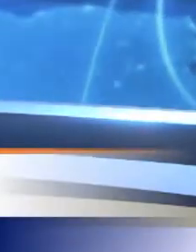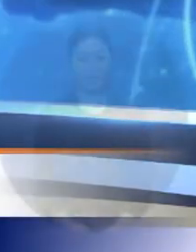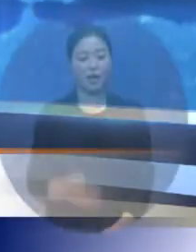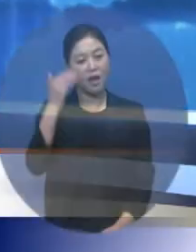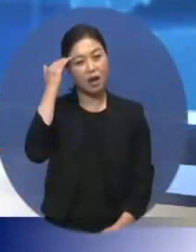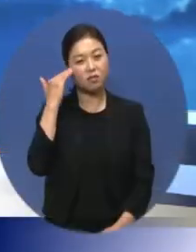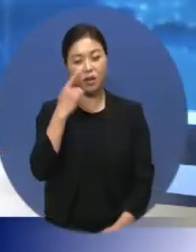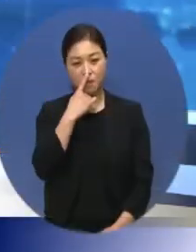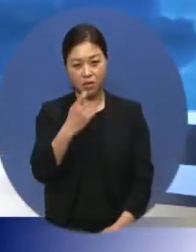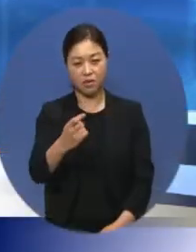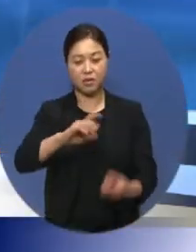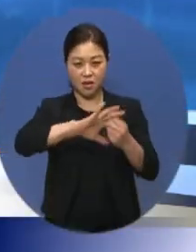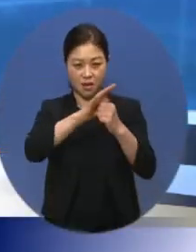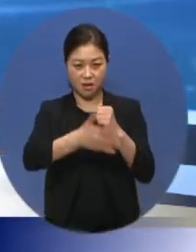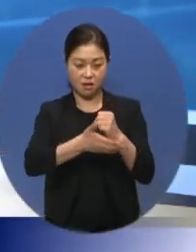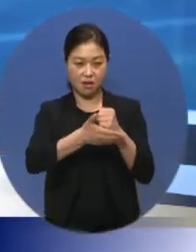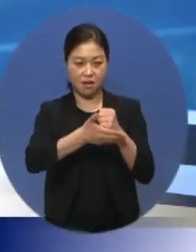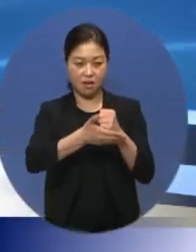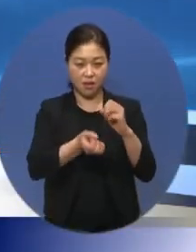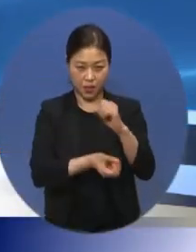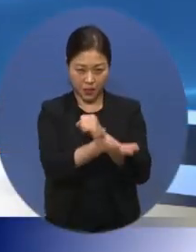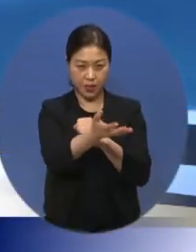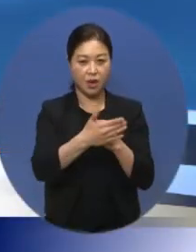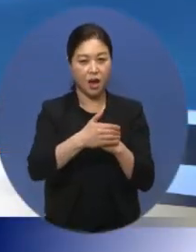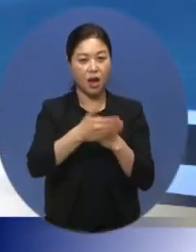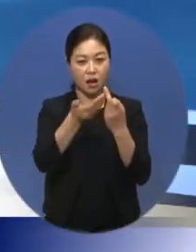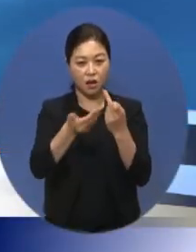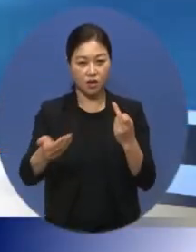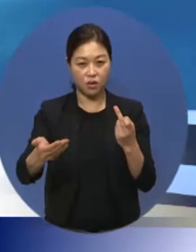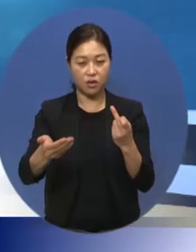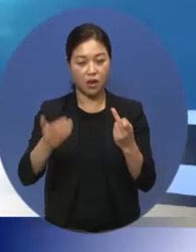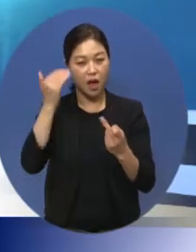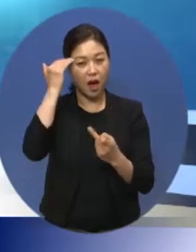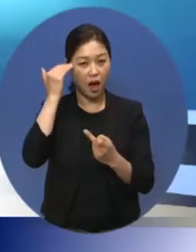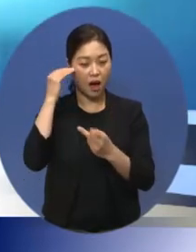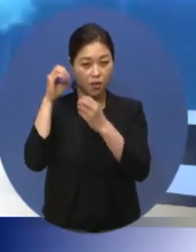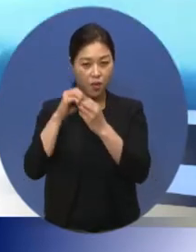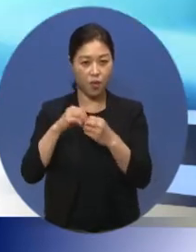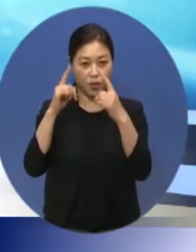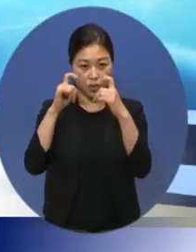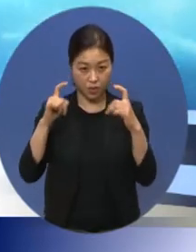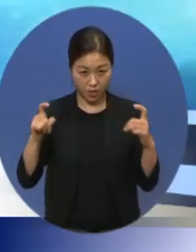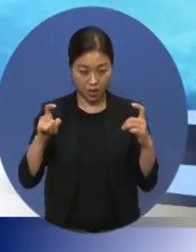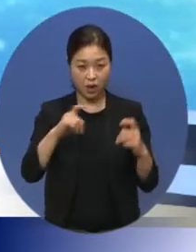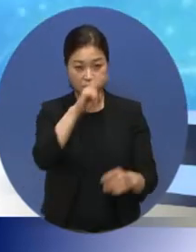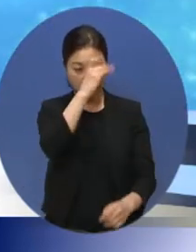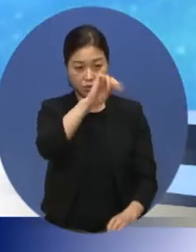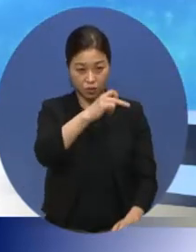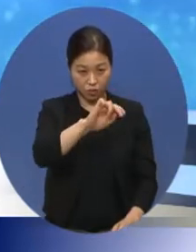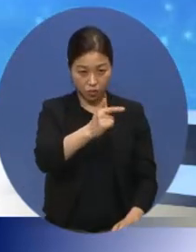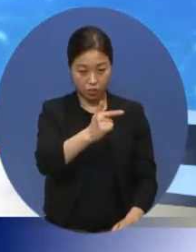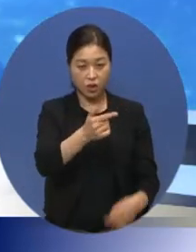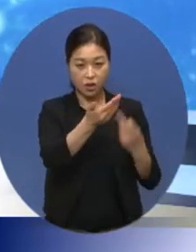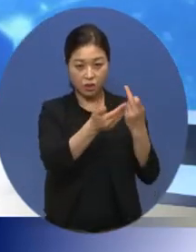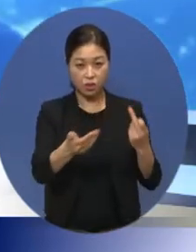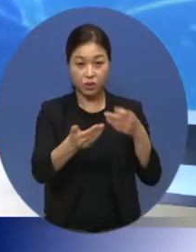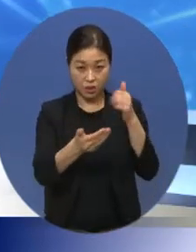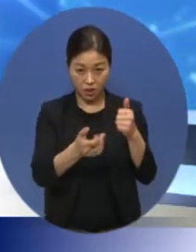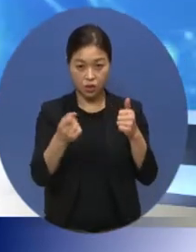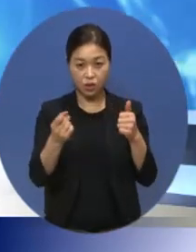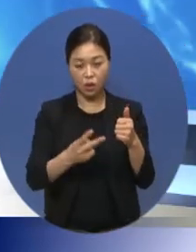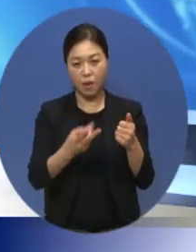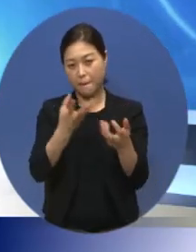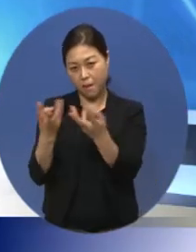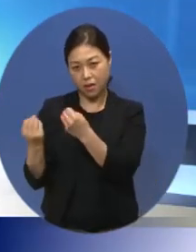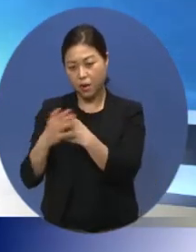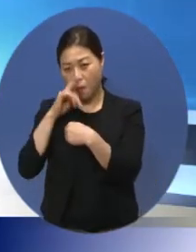한국의 멋을 세계에 알리는 강원도의 한 한옥 호텔에 최문순 강원도지사뿐 아니라 많은 외신들이